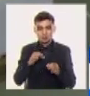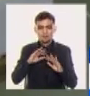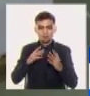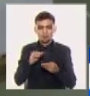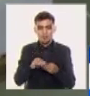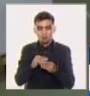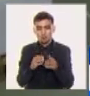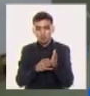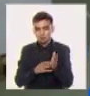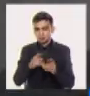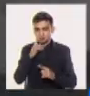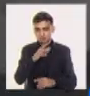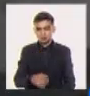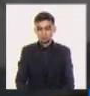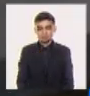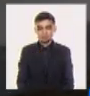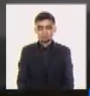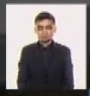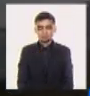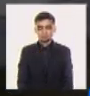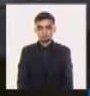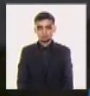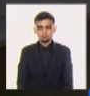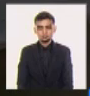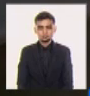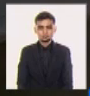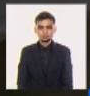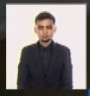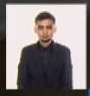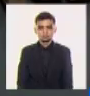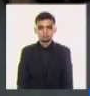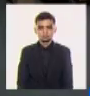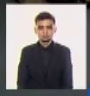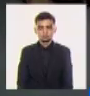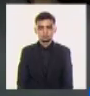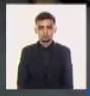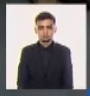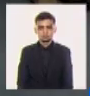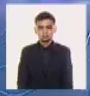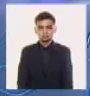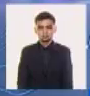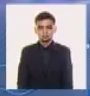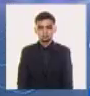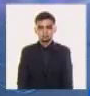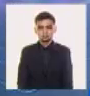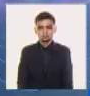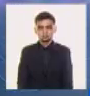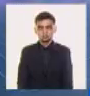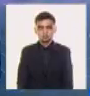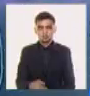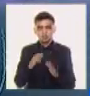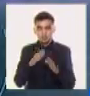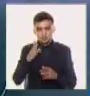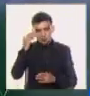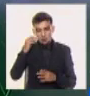допустить дефицита. Жанна Рахимжанова, Асим Караулова, Информбюро, Шымкент. А вот